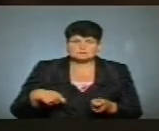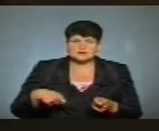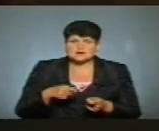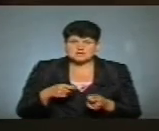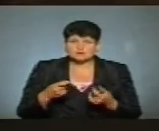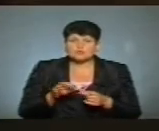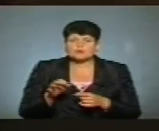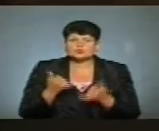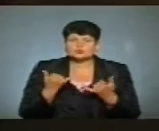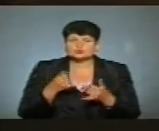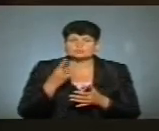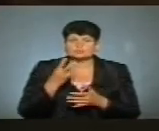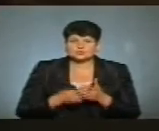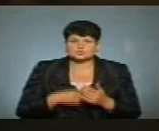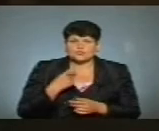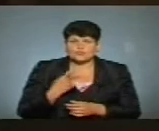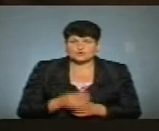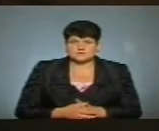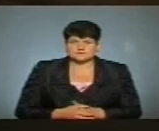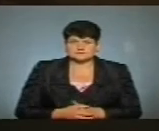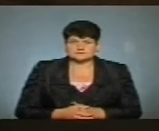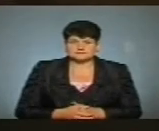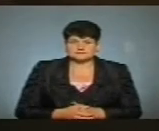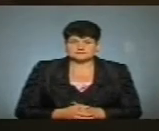Про сьогоднішню поразку говорить так.